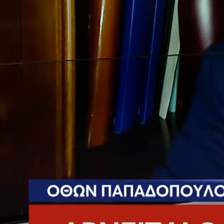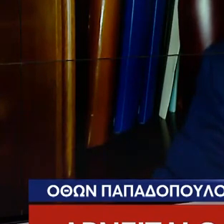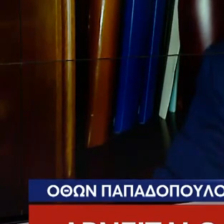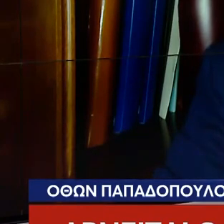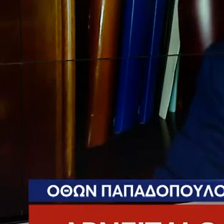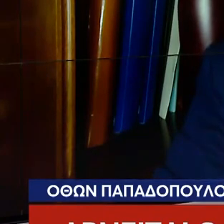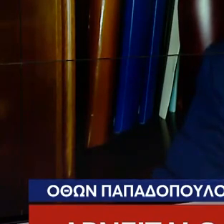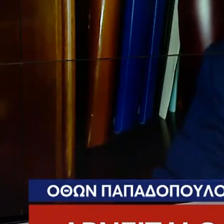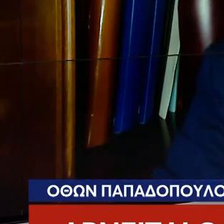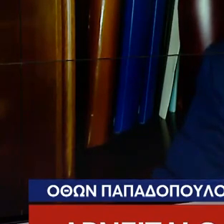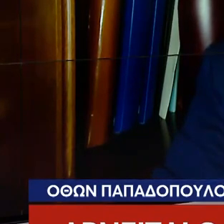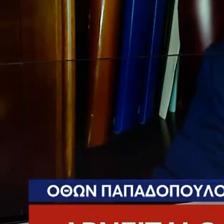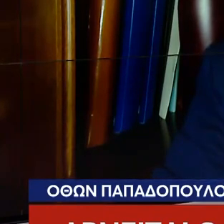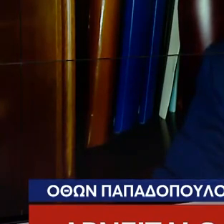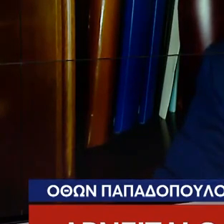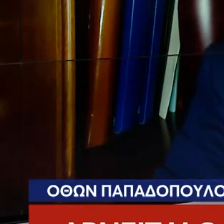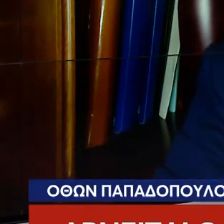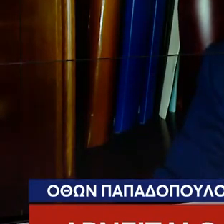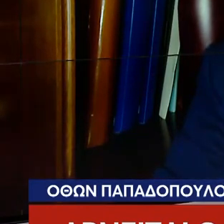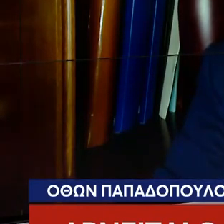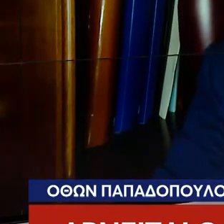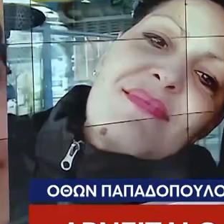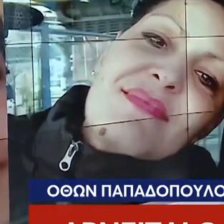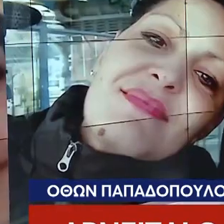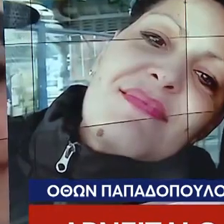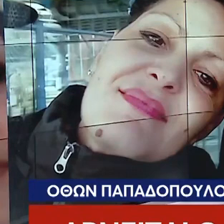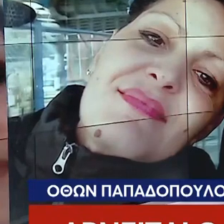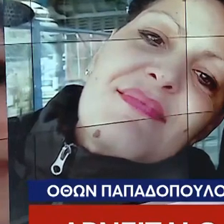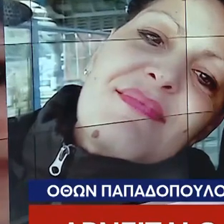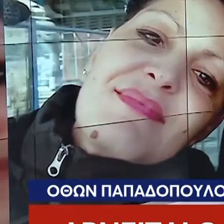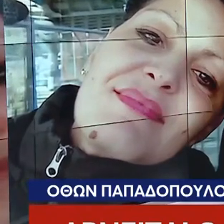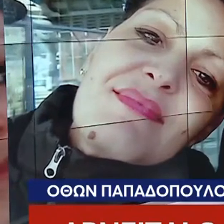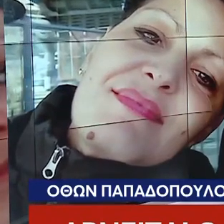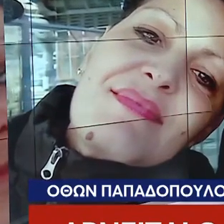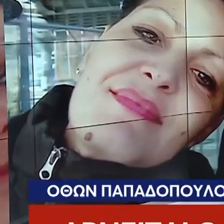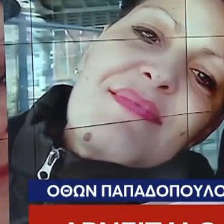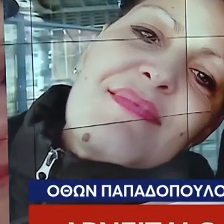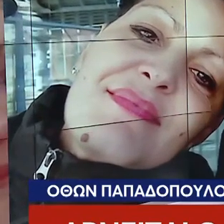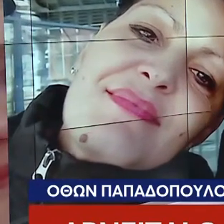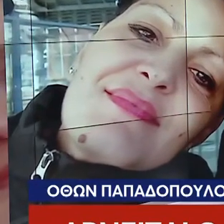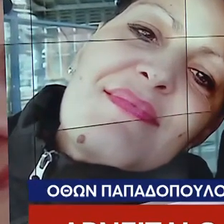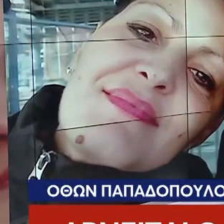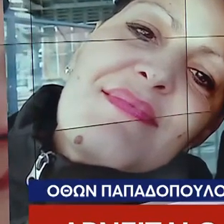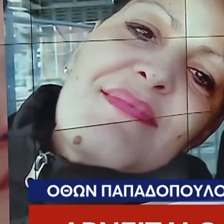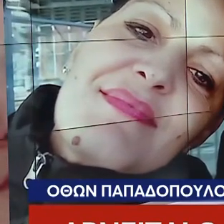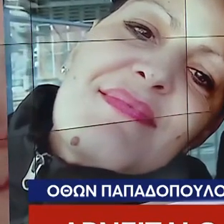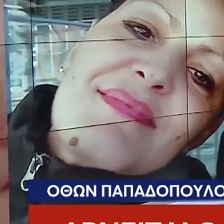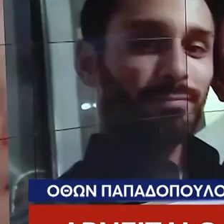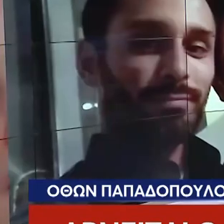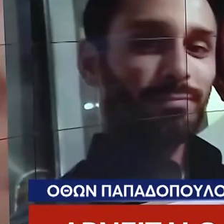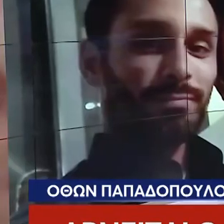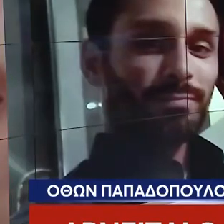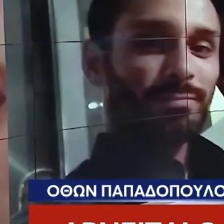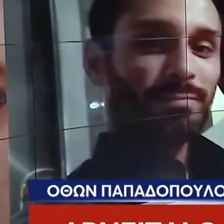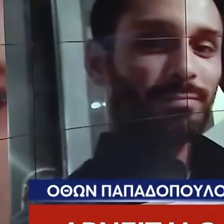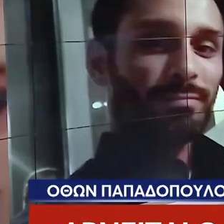κοίηση, πράγμα το οποίο αυτός διακαώς επιθυμούσε, και τελικώς η ίδια, αφού αφιταλαντεύτηκε και προβληματίστηκε και πιέστηκε, στη